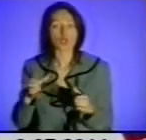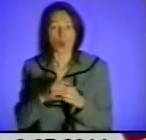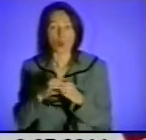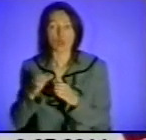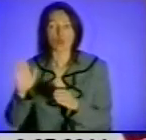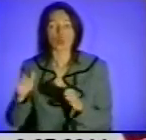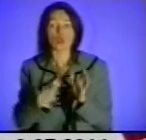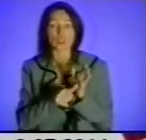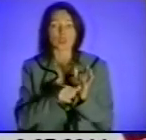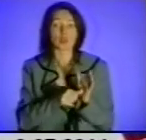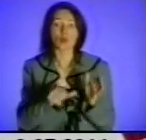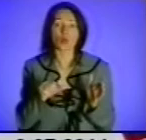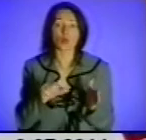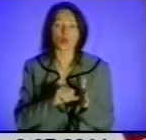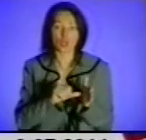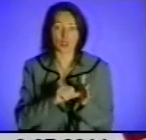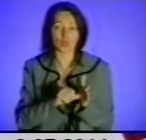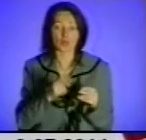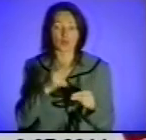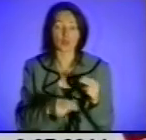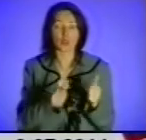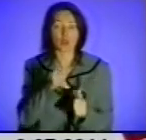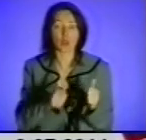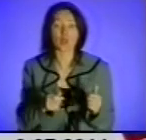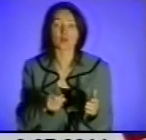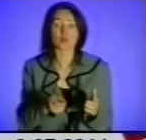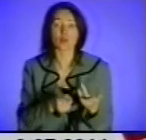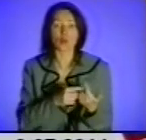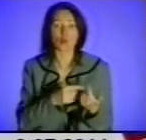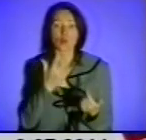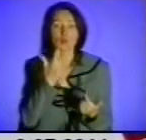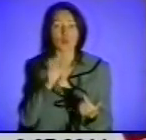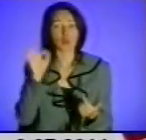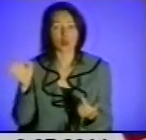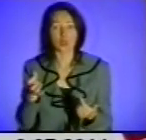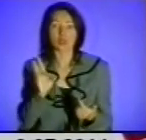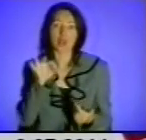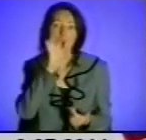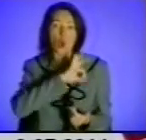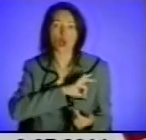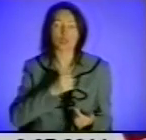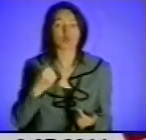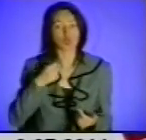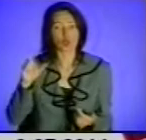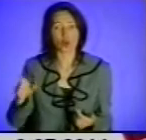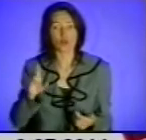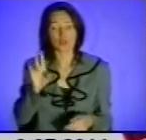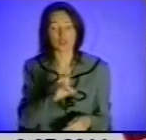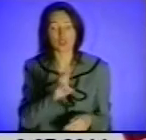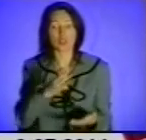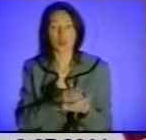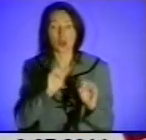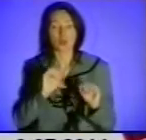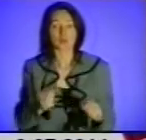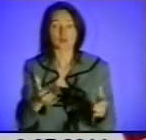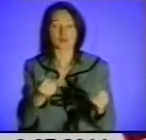6 гравців. Завершилися змагання із рахунком 3-0 на користь військових. Священики мали змогу взяти реванш у